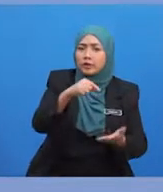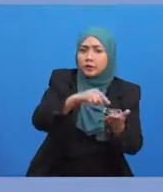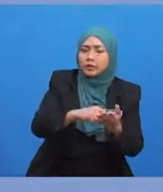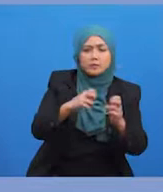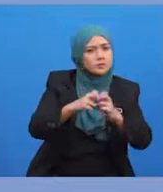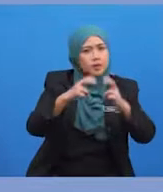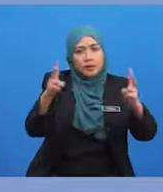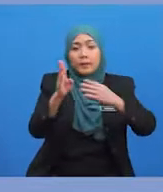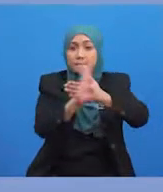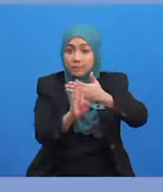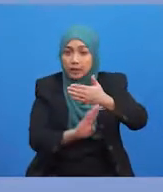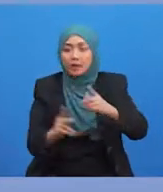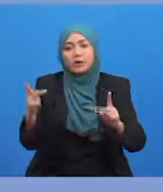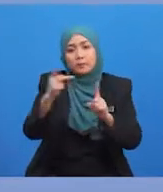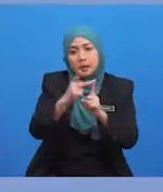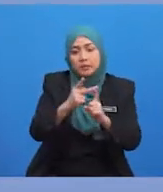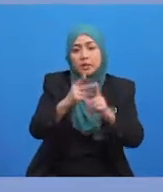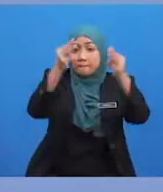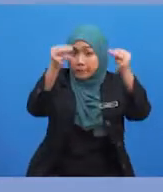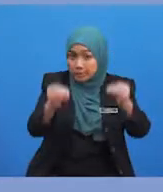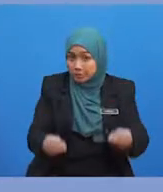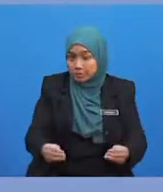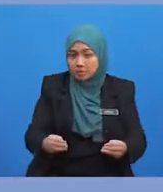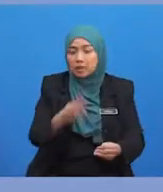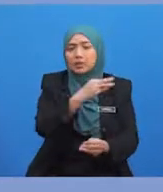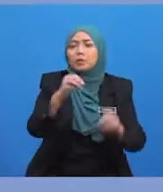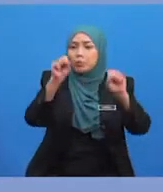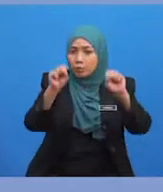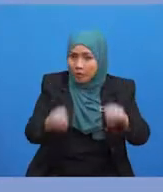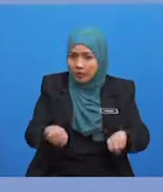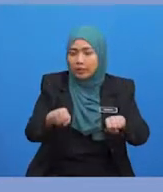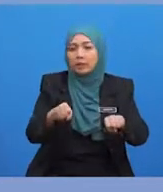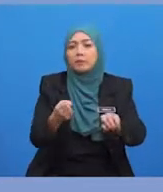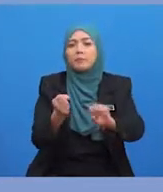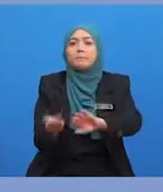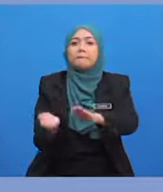kasar menggunakan kanta pembesar atau mikroskop.